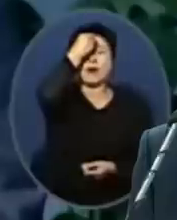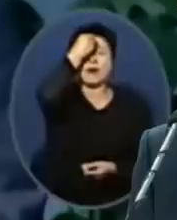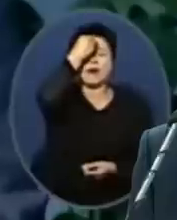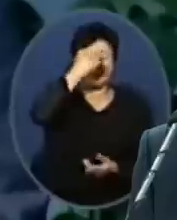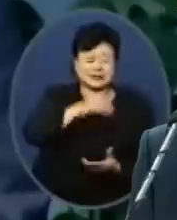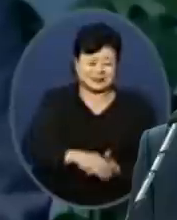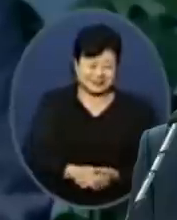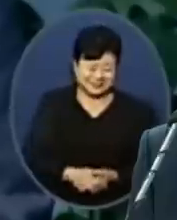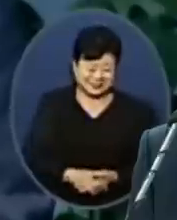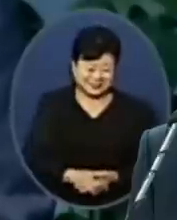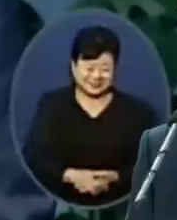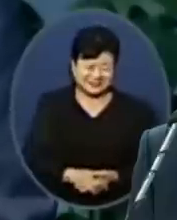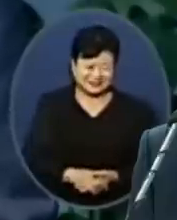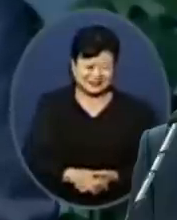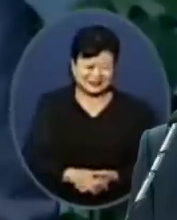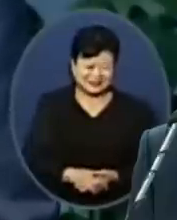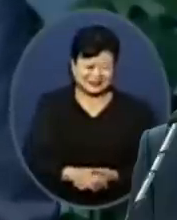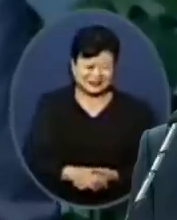이마에 박혀서